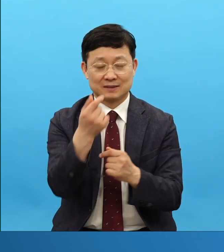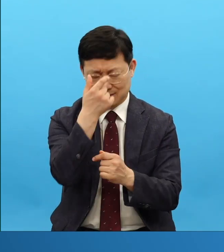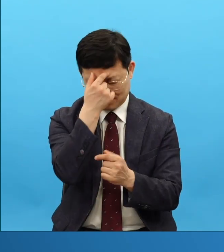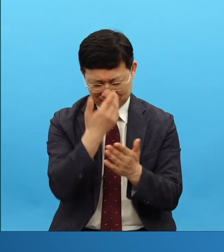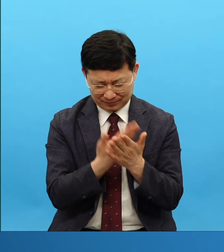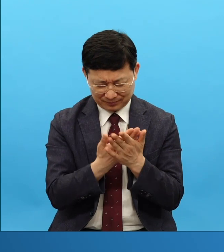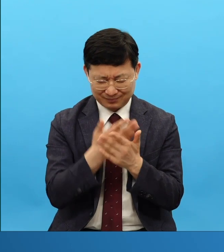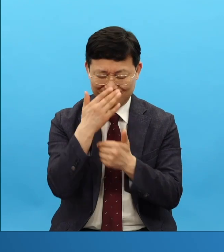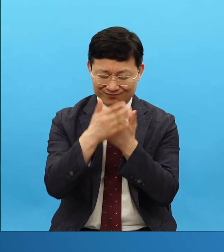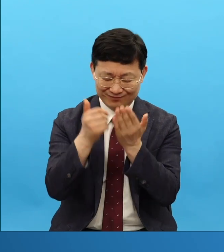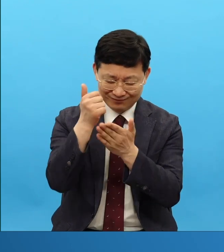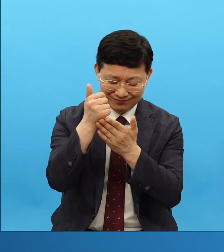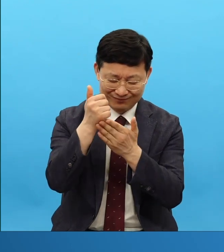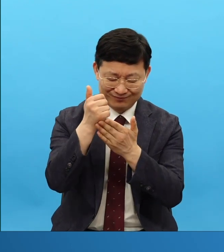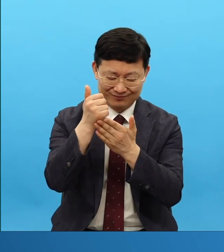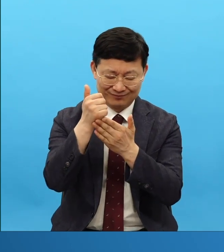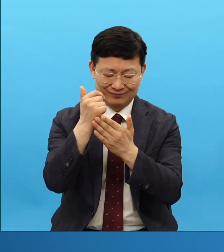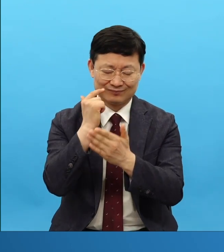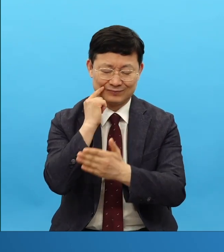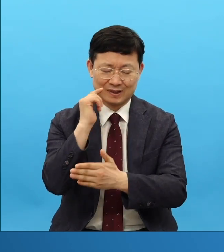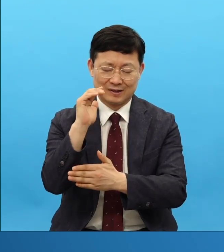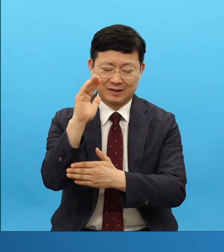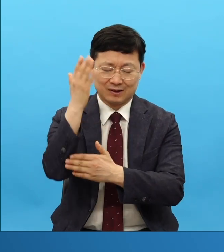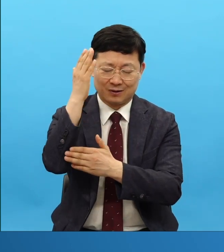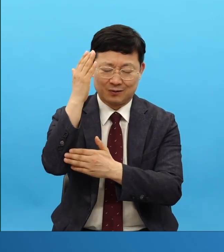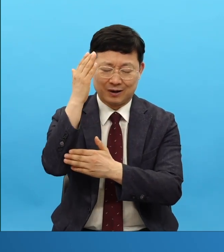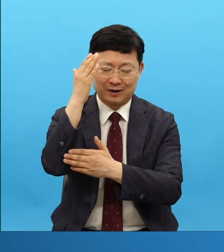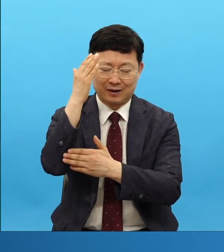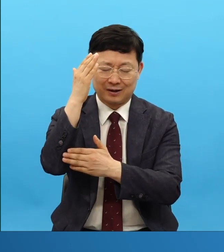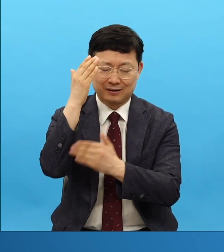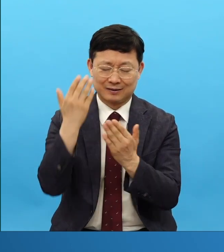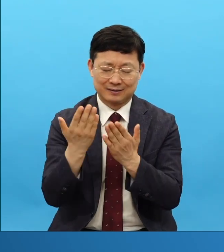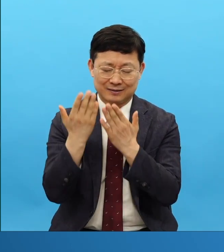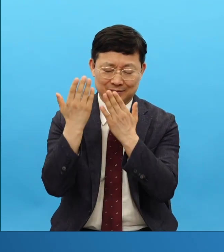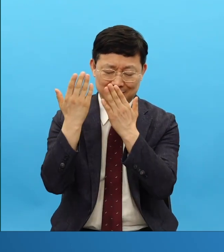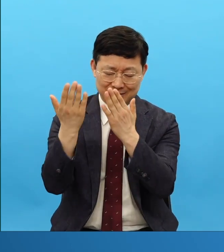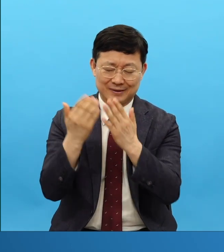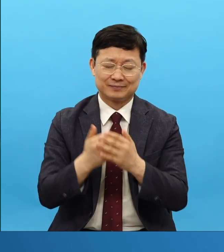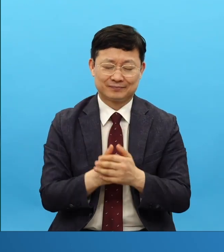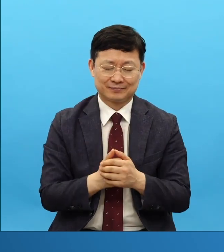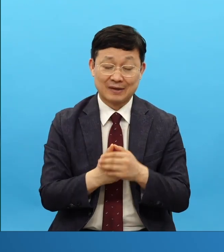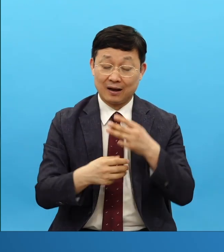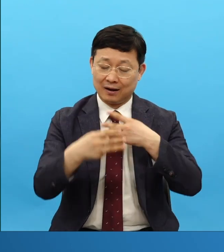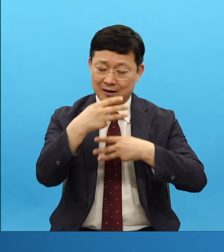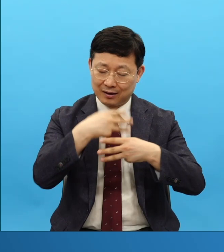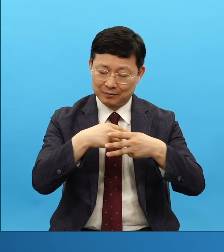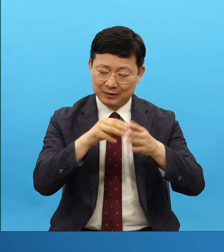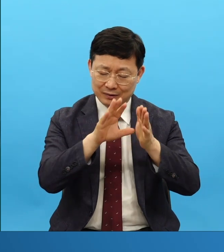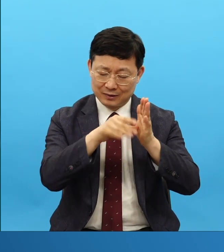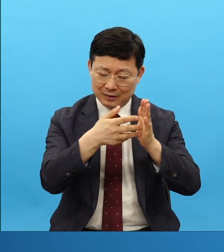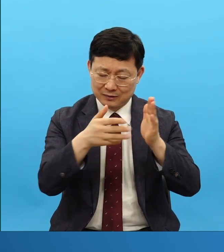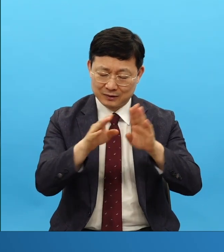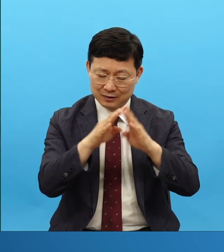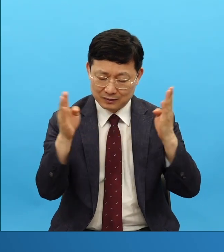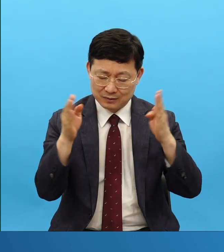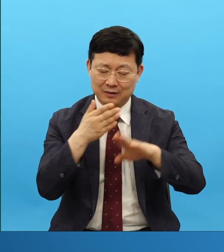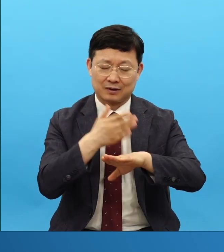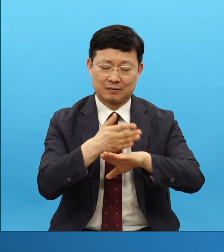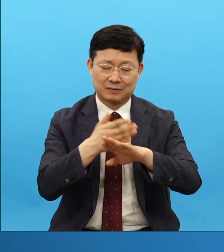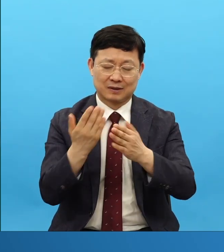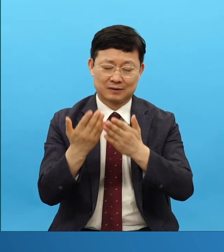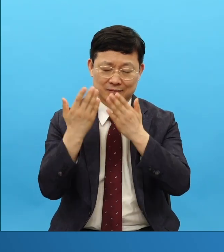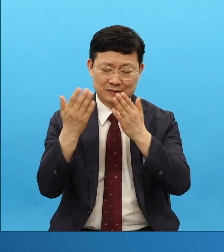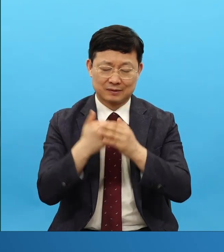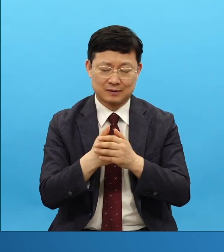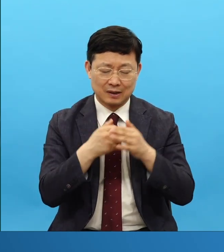Let us pray. 하나님 영광을 하나님께 돌립니다. God, we give you all the glory. 렘넌트 시대 열어주심을 감사드립니다. Thank you for